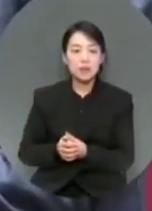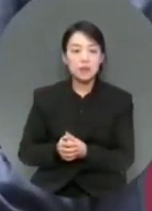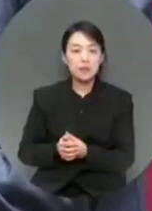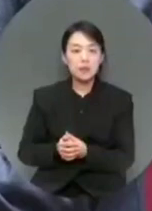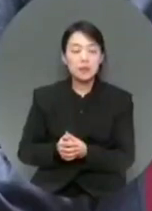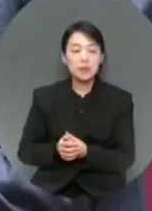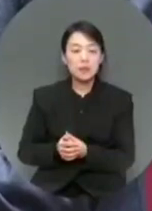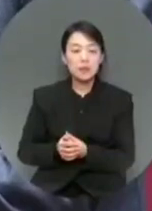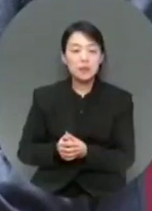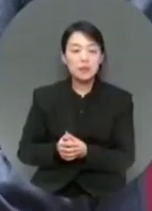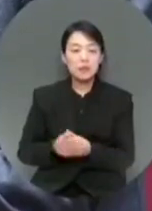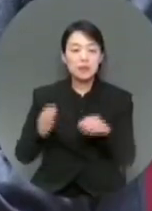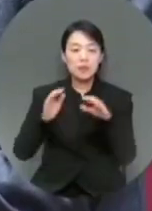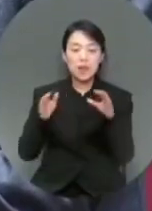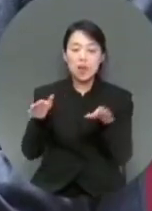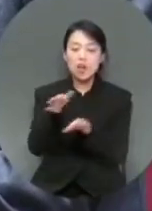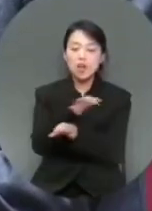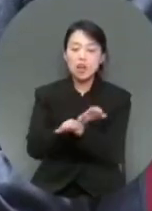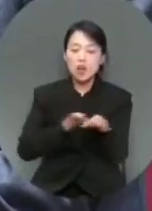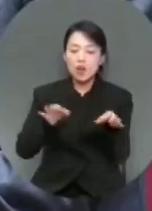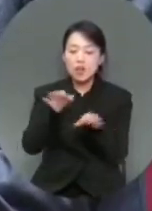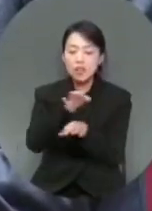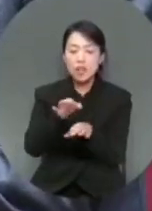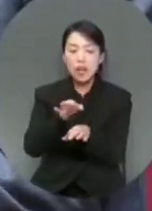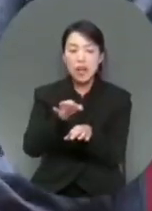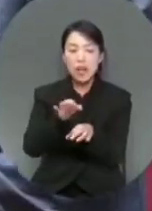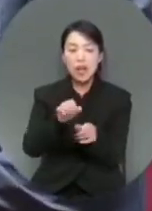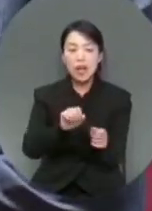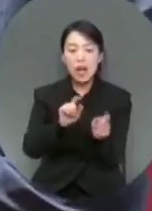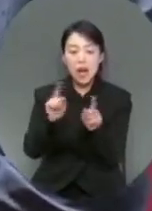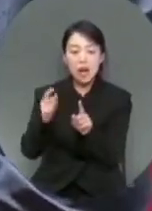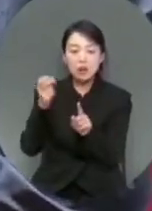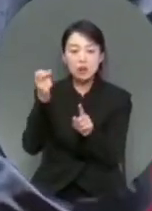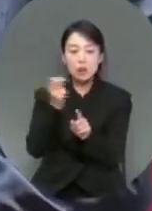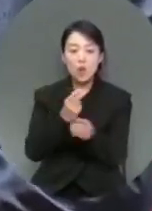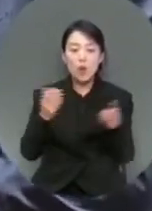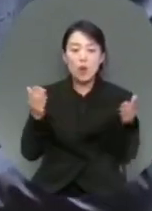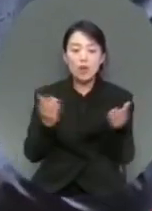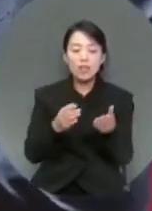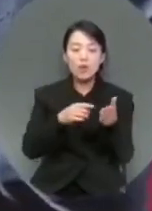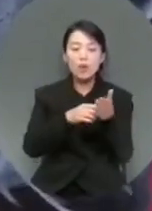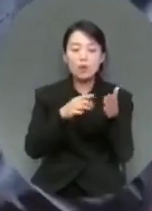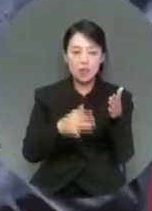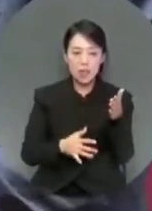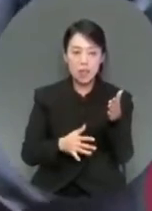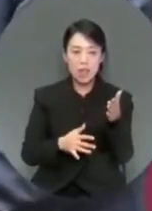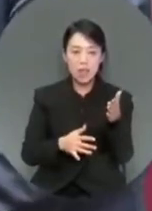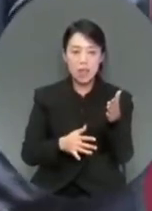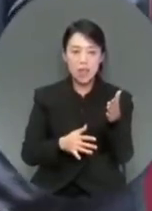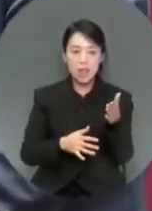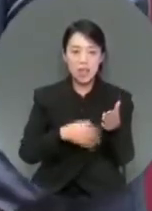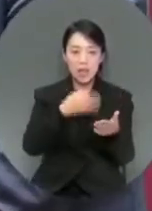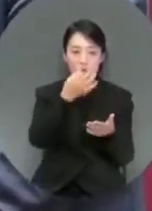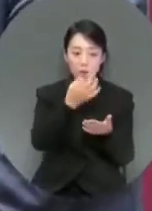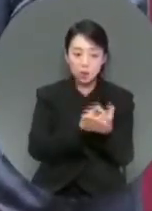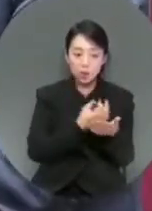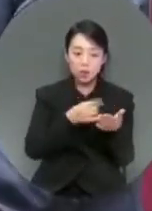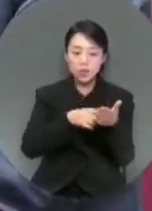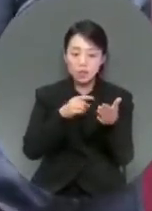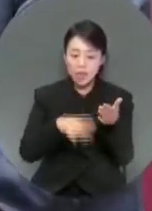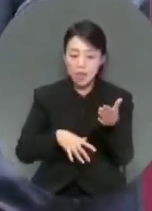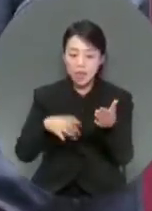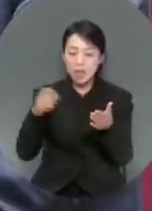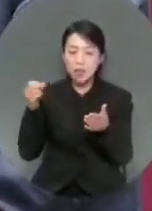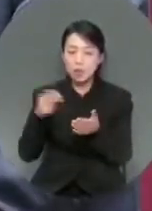그러니까 전반적인 경기가 나아지고 일반적으로 근로세, 근로소득세, 그러니까 일반적인 소득세와